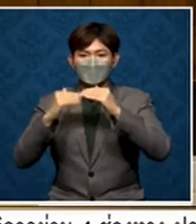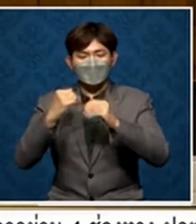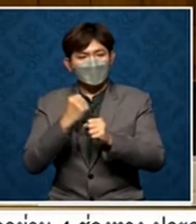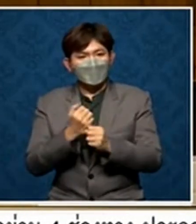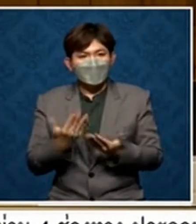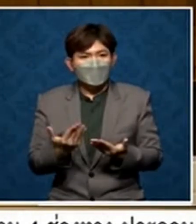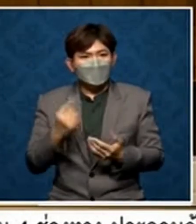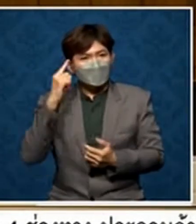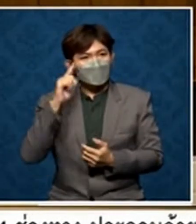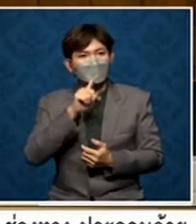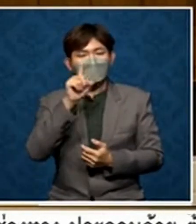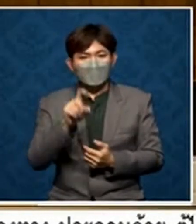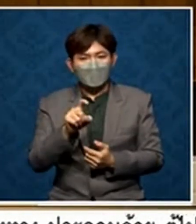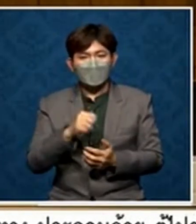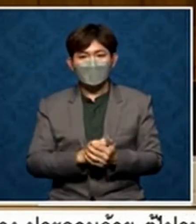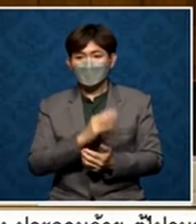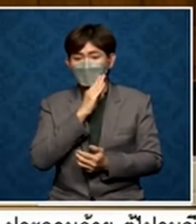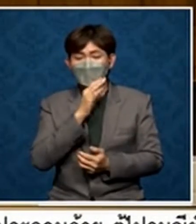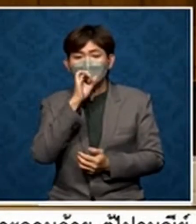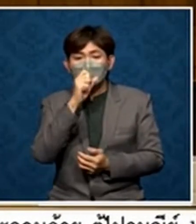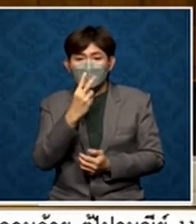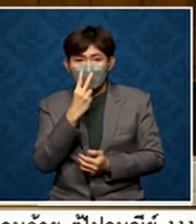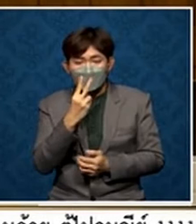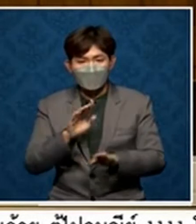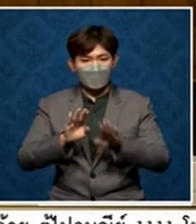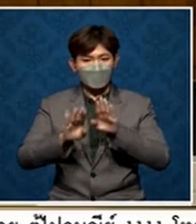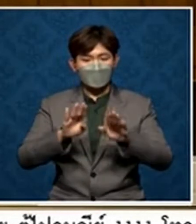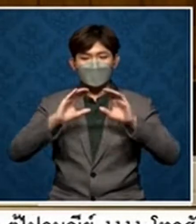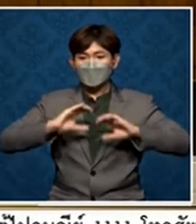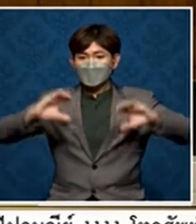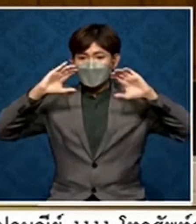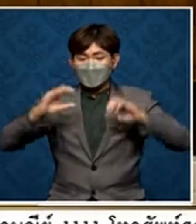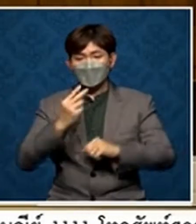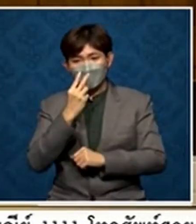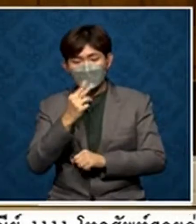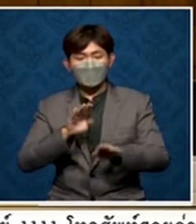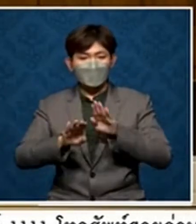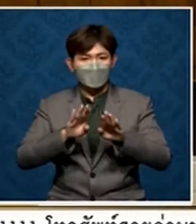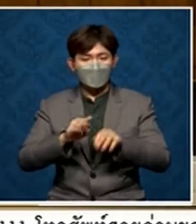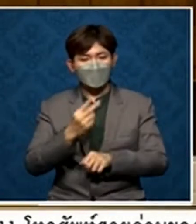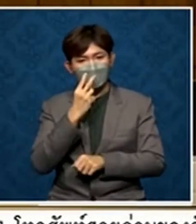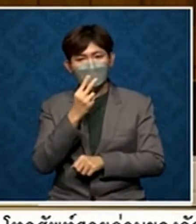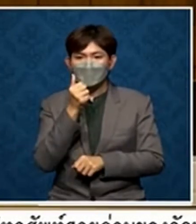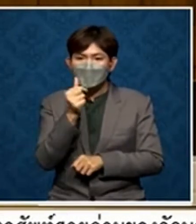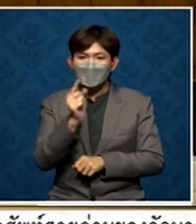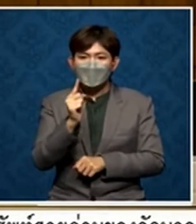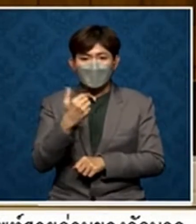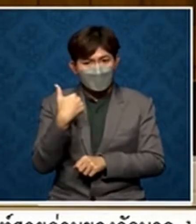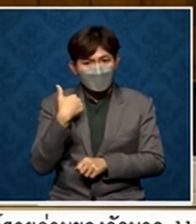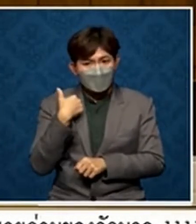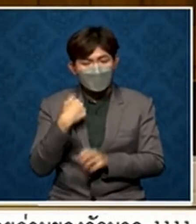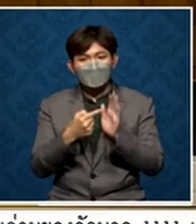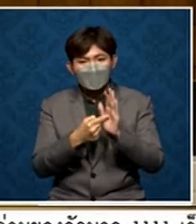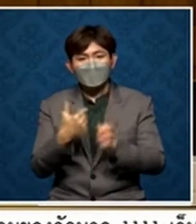เปอร์เซ็นต์ของ GDPถือว่าไม่น้อยและนายกอย่างนี้นะคะในประวัติศาสตร์ไทยไม่มีนายกคนไหนช่วยประชาชนได้